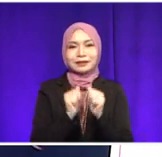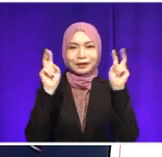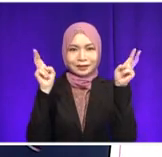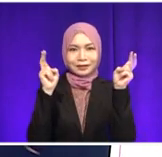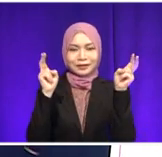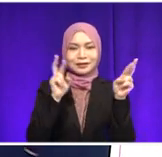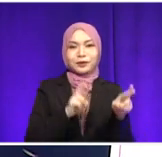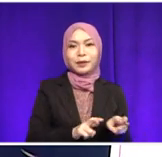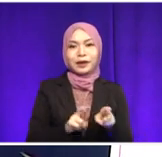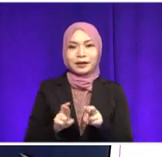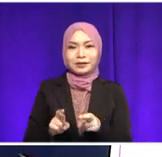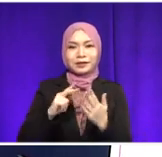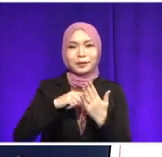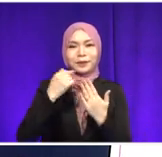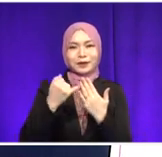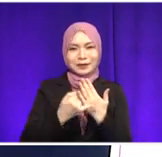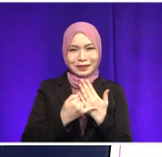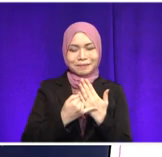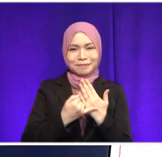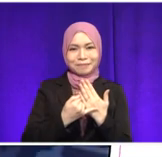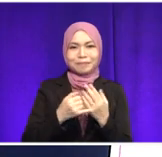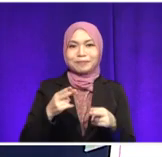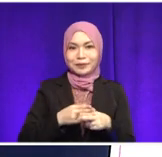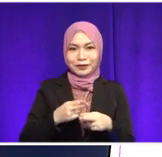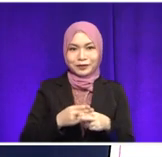merancang Project brief Jadi